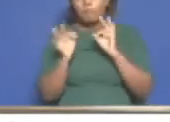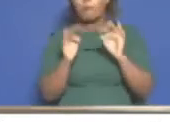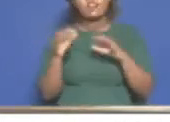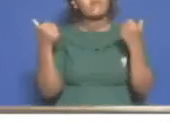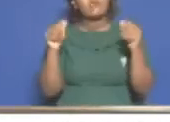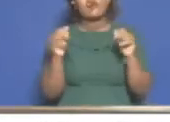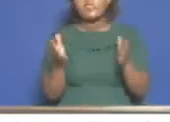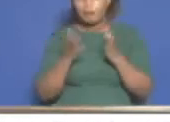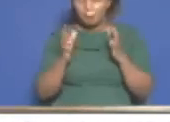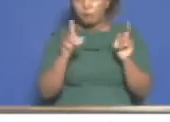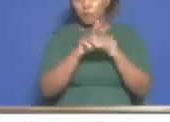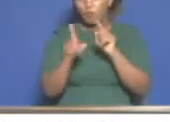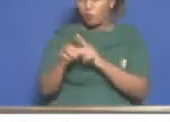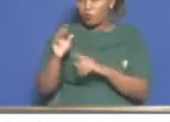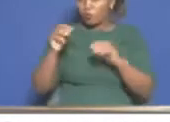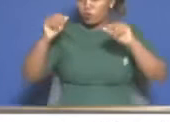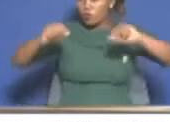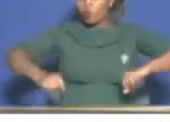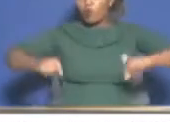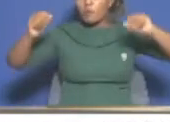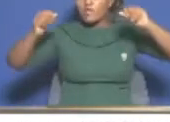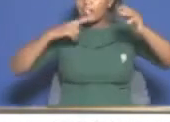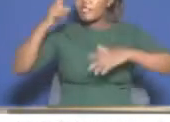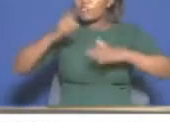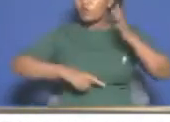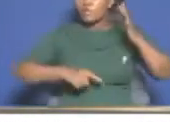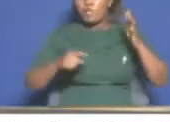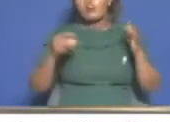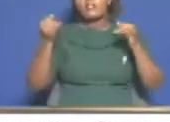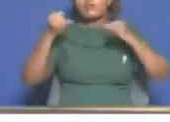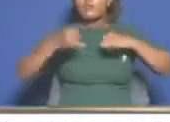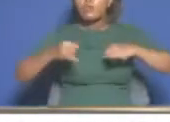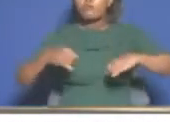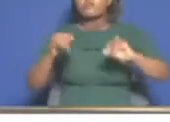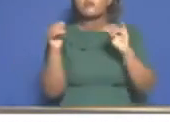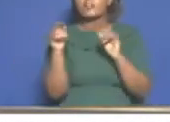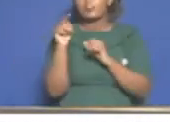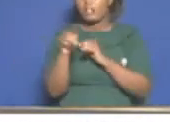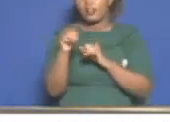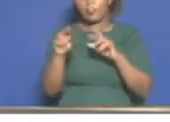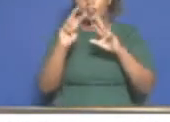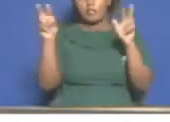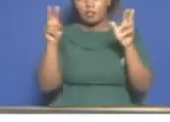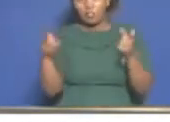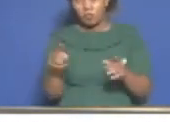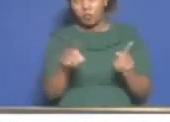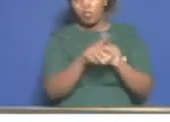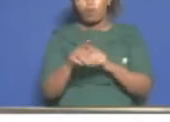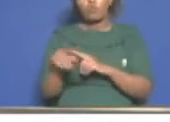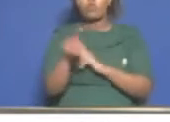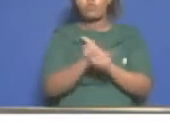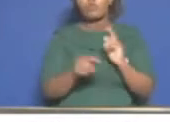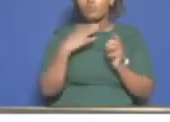jinsi Chebukati alivyosisitiza kwamba wata implement hii maneno strictly, na hiyo ndio tunataka